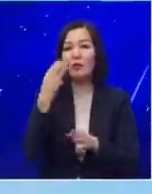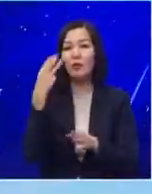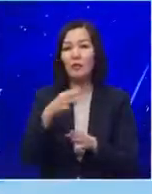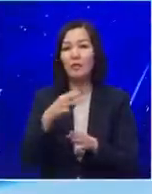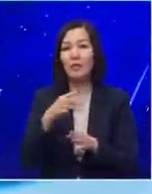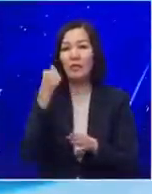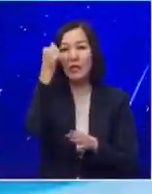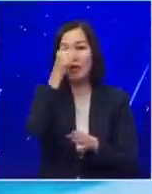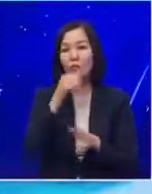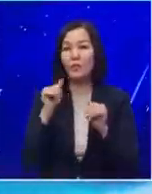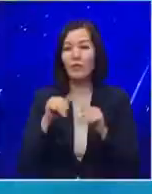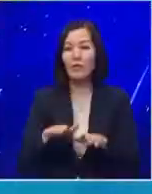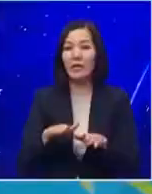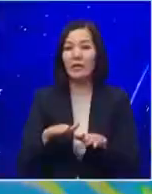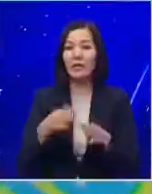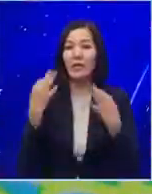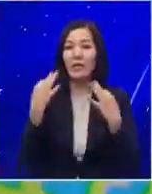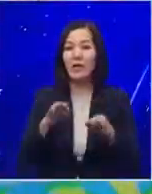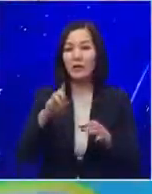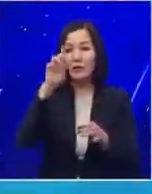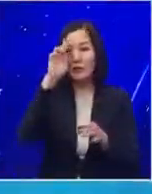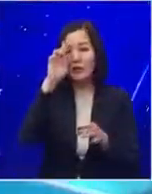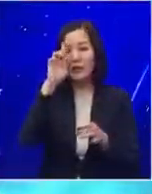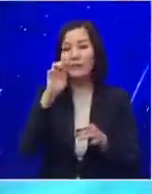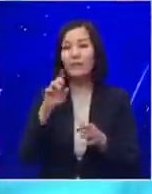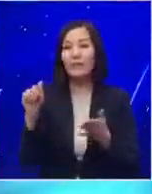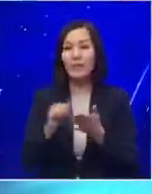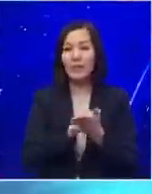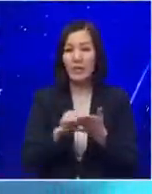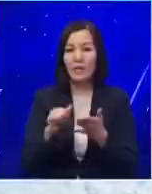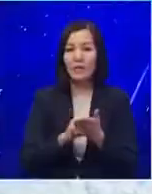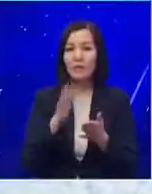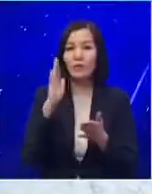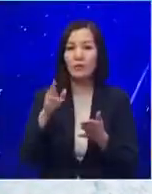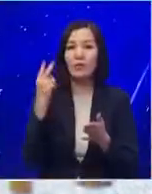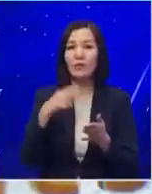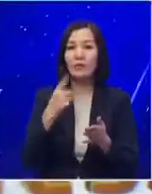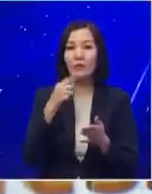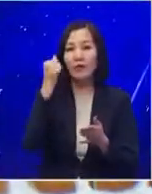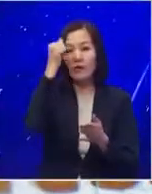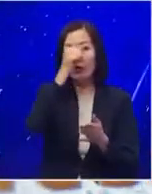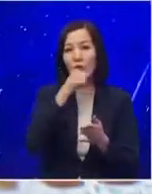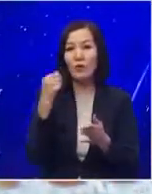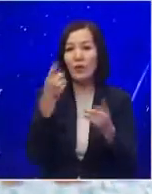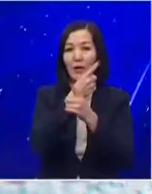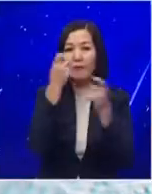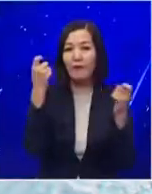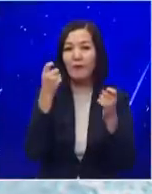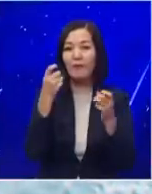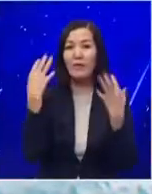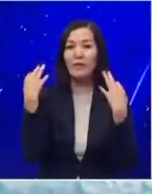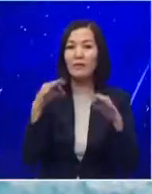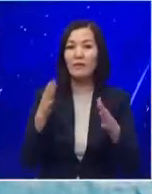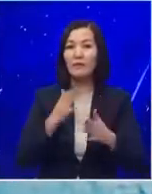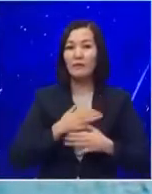годовщина со дня принятия декларации о государственном суверенитете к слову будущее 2021 год объявлен годом независимости